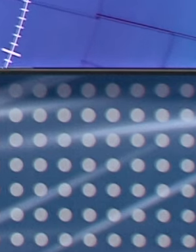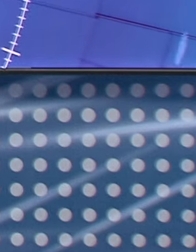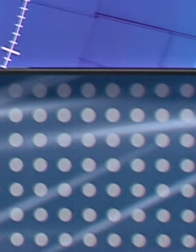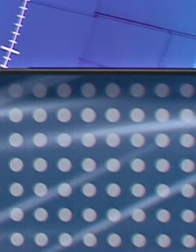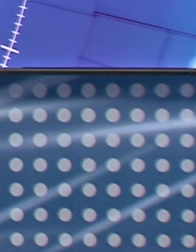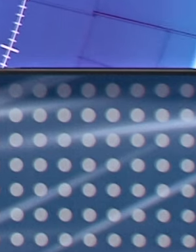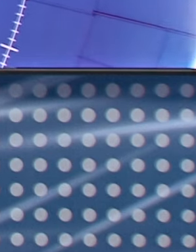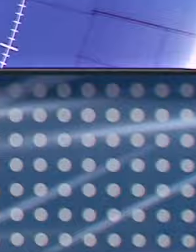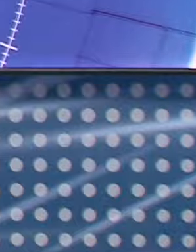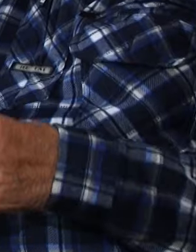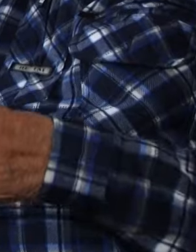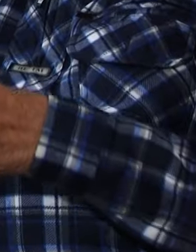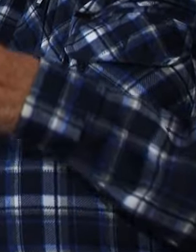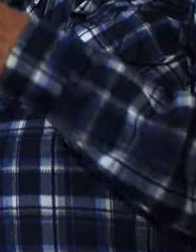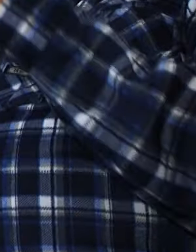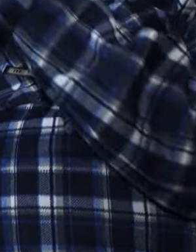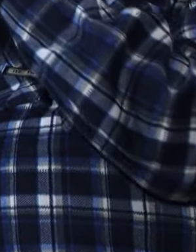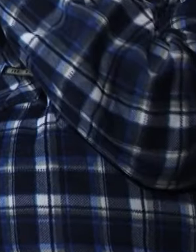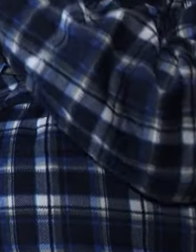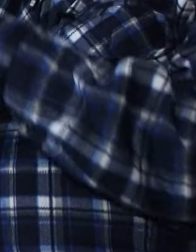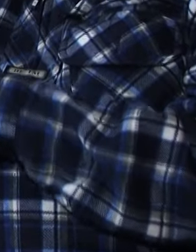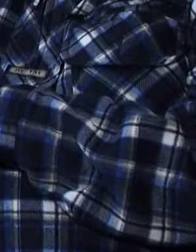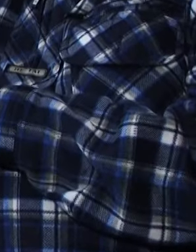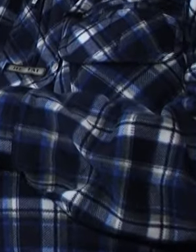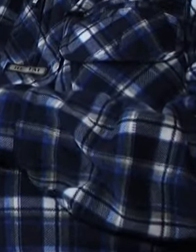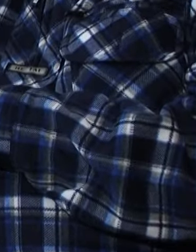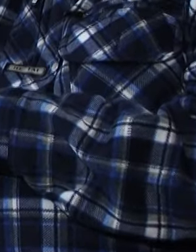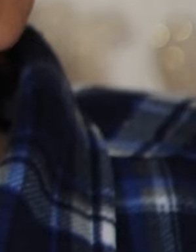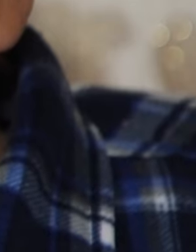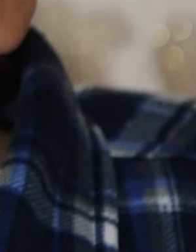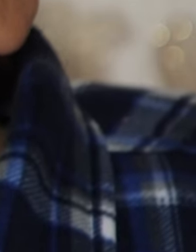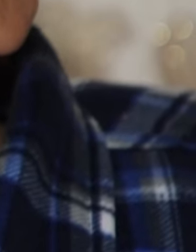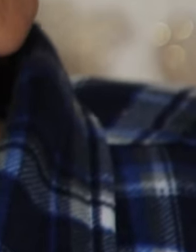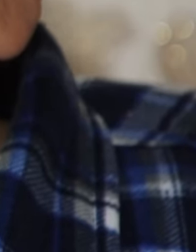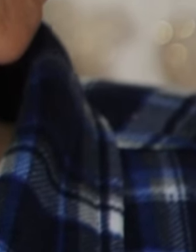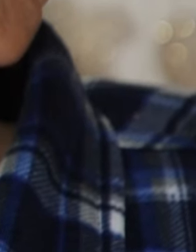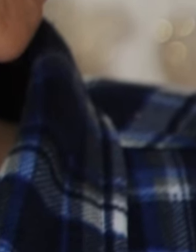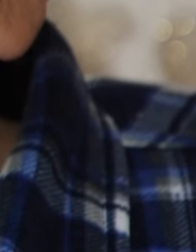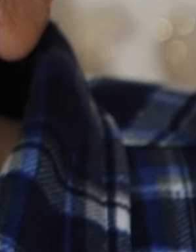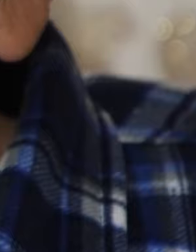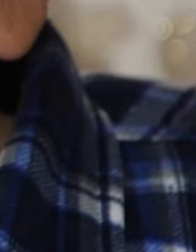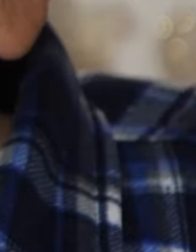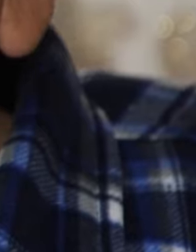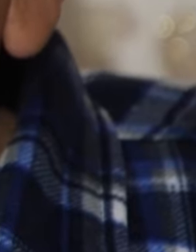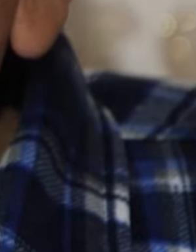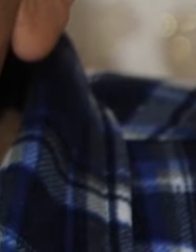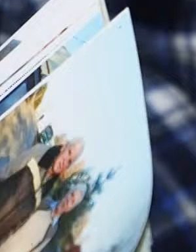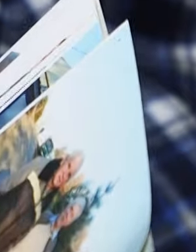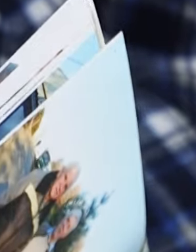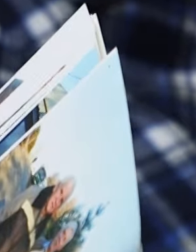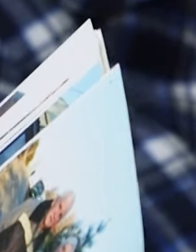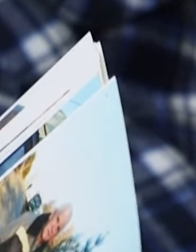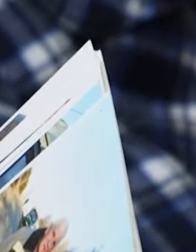и Иваном Мальцевыми. Марии Федоровне 82, Ивану Ивановичу 86. Оба посвятили жизнь колхозу. Она